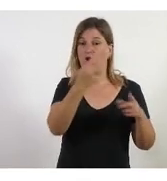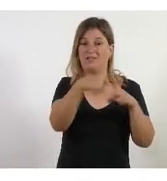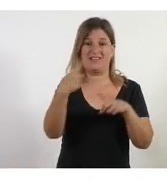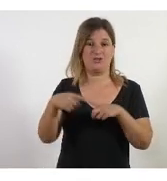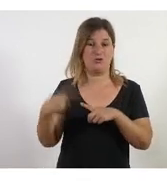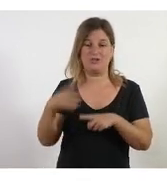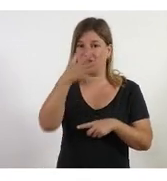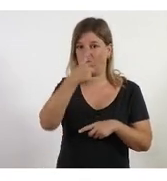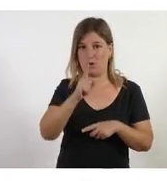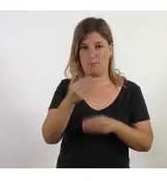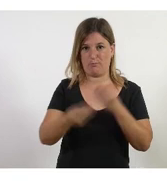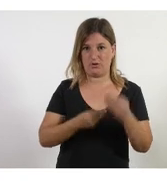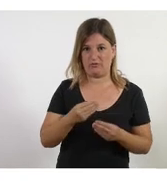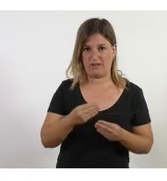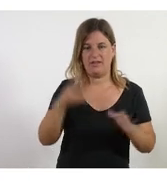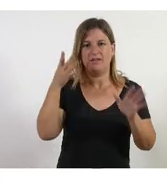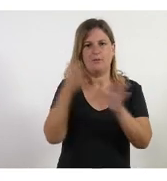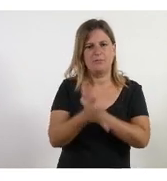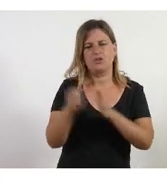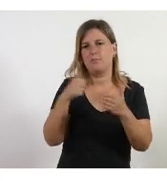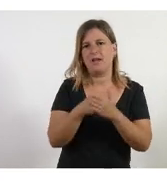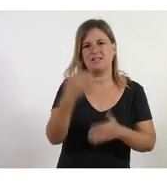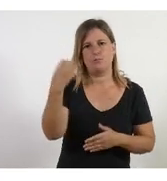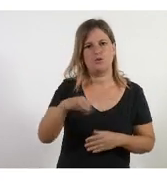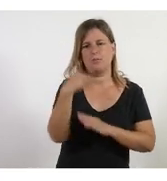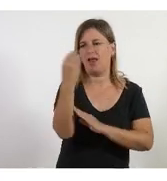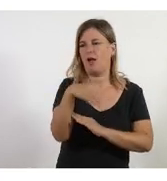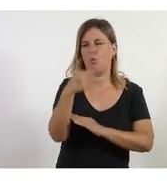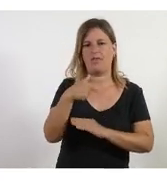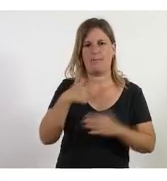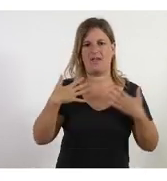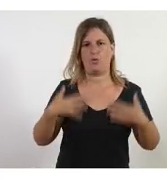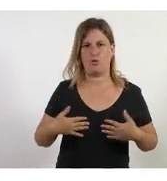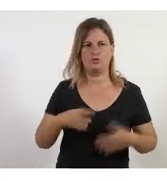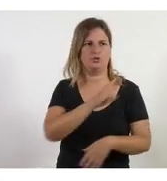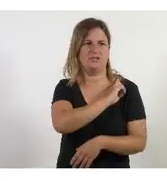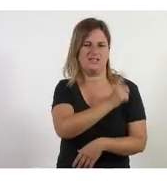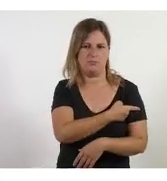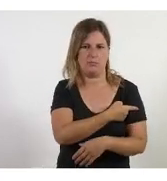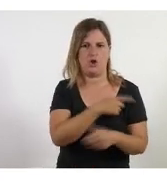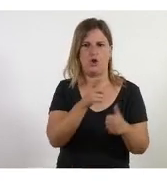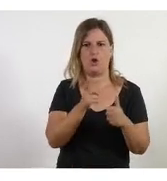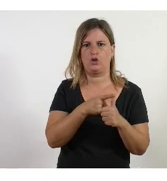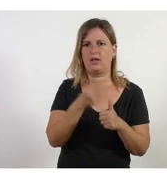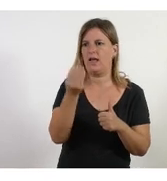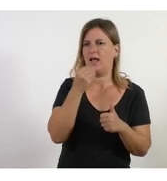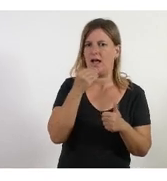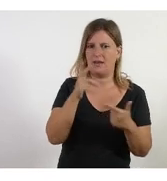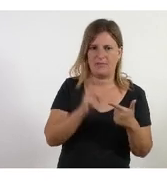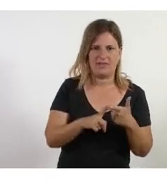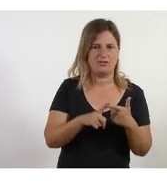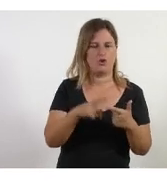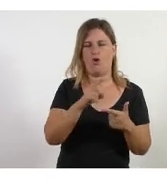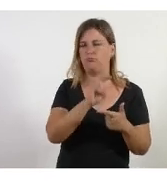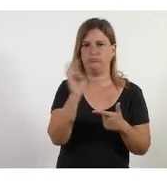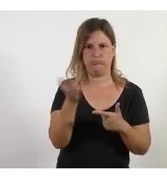coses. Per tant, tot el que estigui a la nostra mà per cuidar el cos físic, amb esport, amb alimentació,